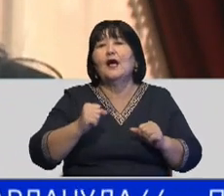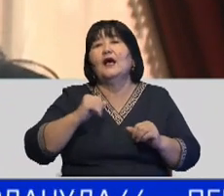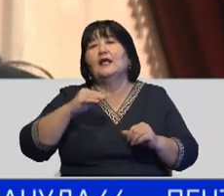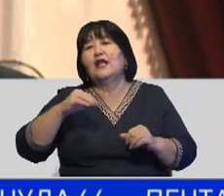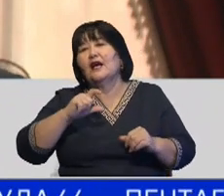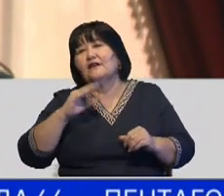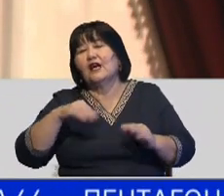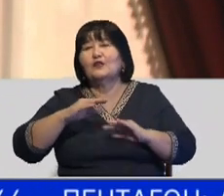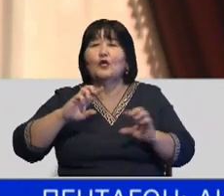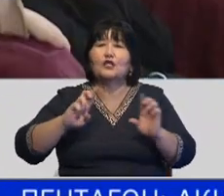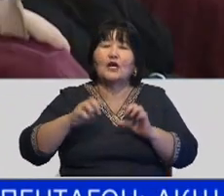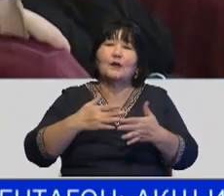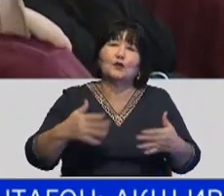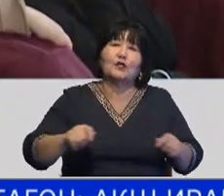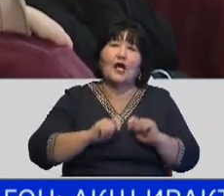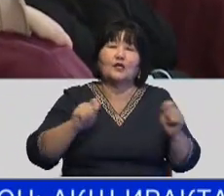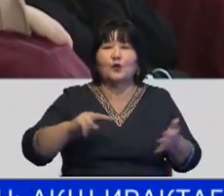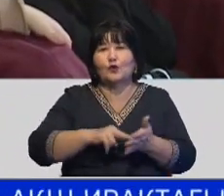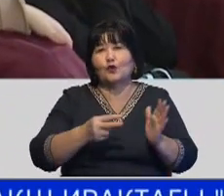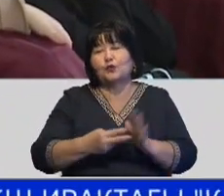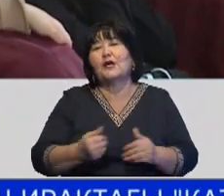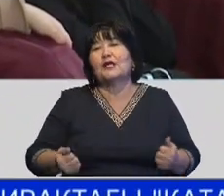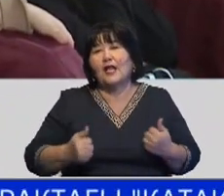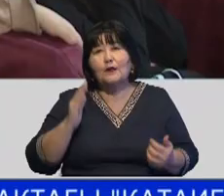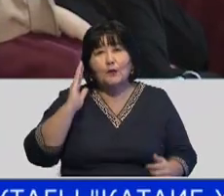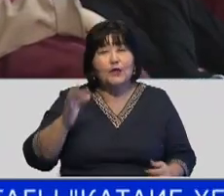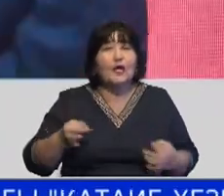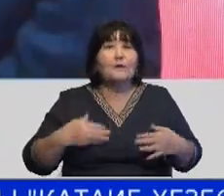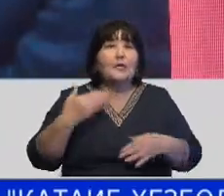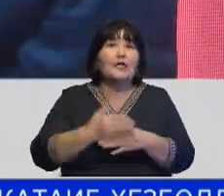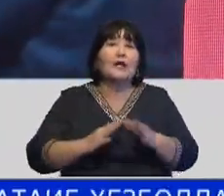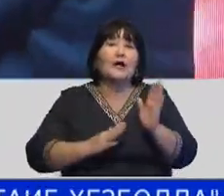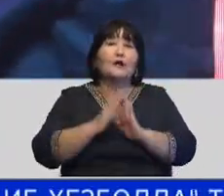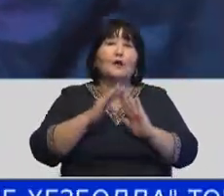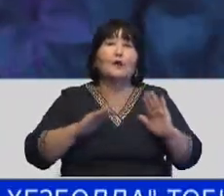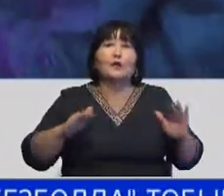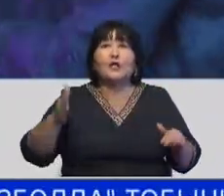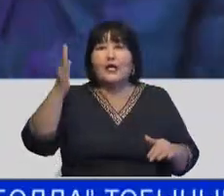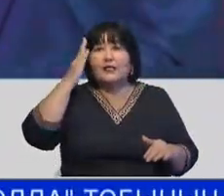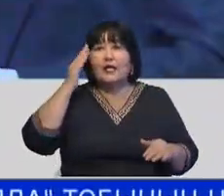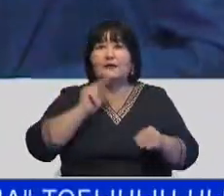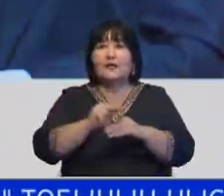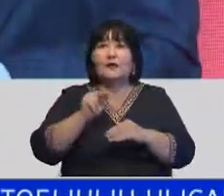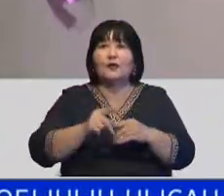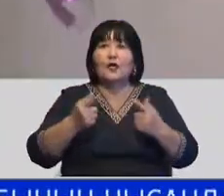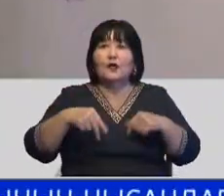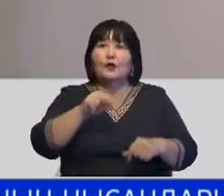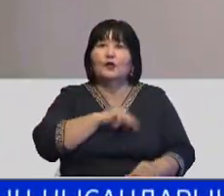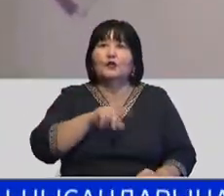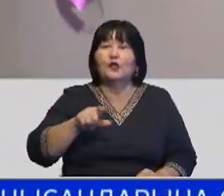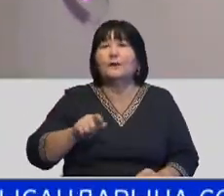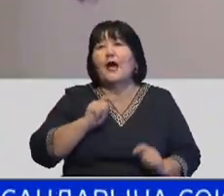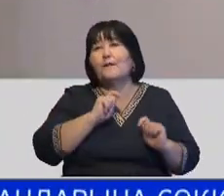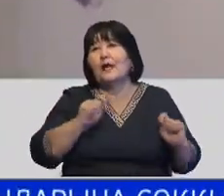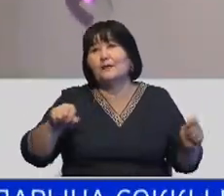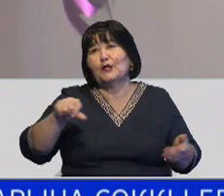бар, шахмат түрлерін ашуға жоспарланып отыр. Мерекелік кеште өскелең ұрпақтың талантын ұштап жүрген ұжым қызметкерлері